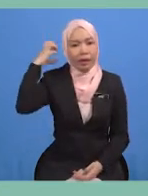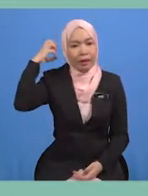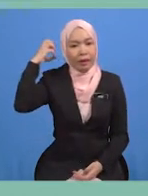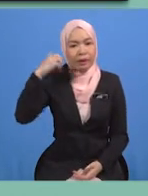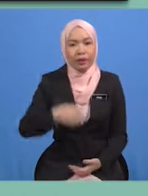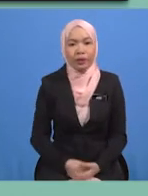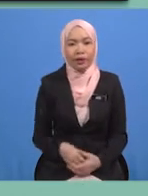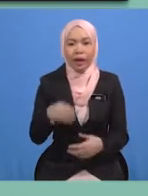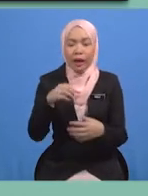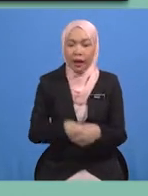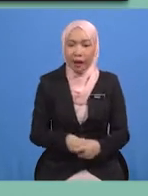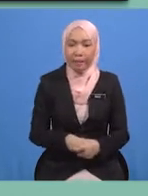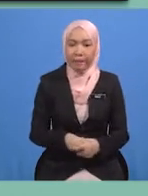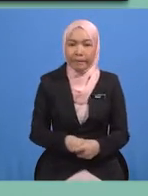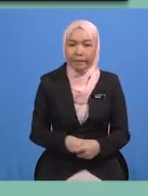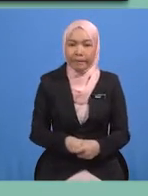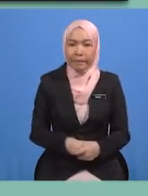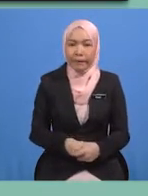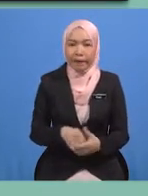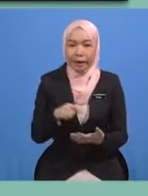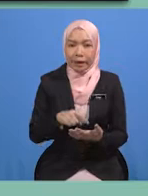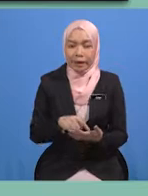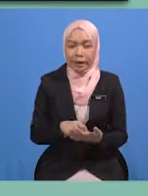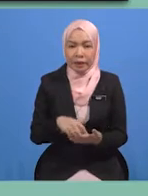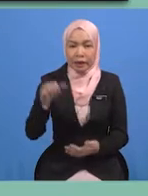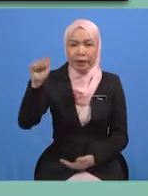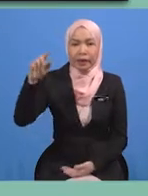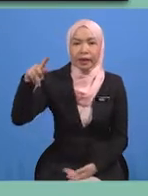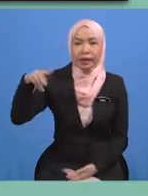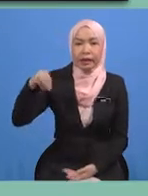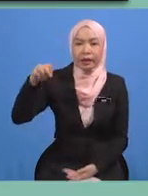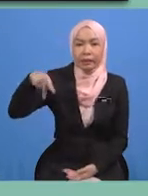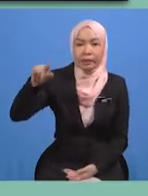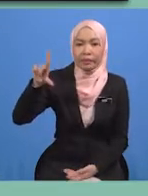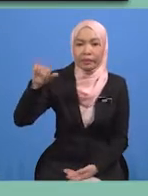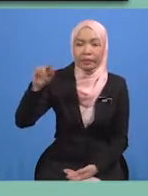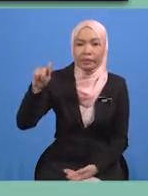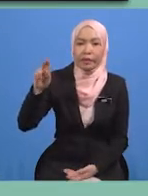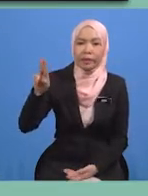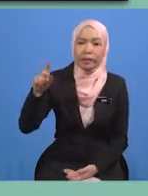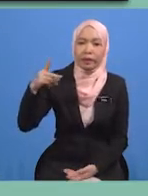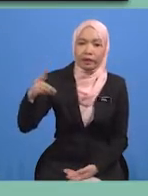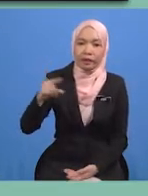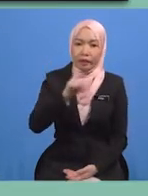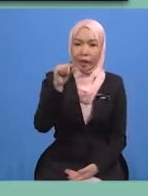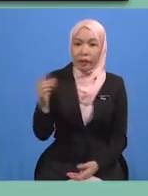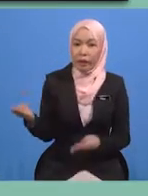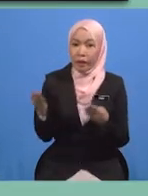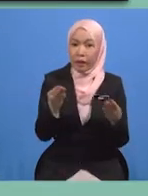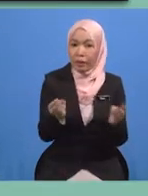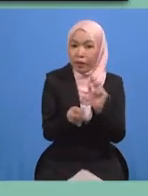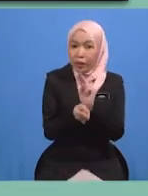Dalam pemodulatan ini, amplitude gelombang pembawa diubah dengan kadar